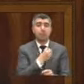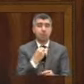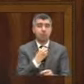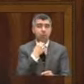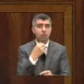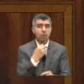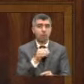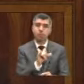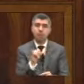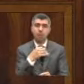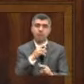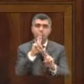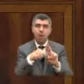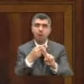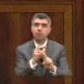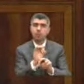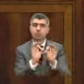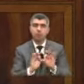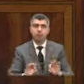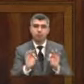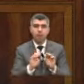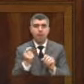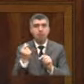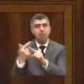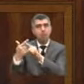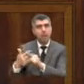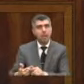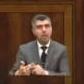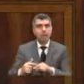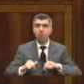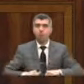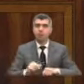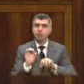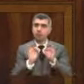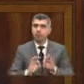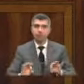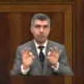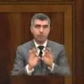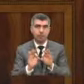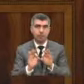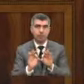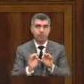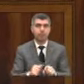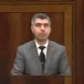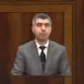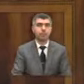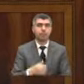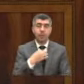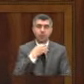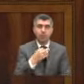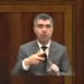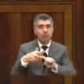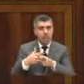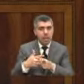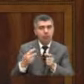الصحه، ديال الماليه ماشي انا والماليه. انا نتذكر معكم على الصناعه